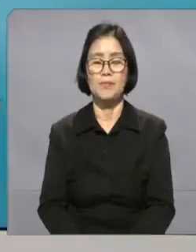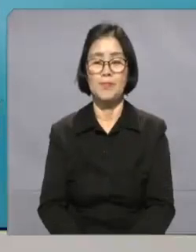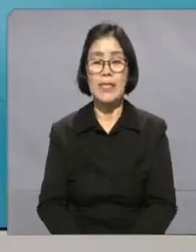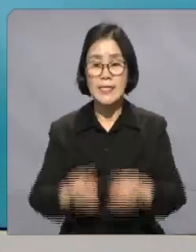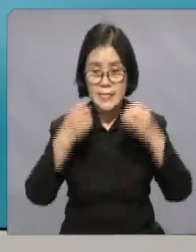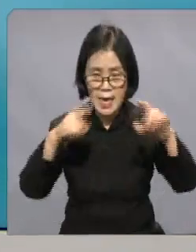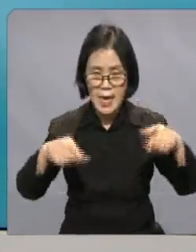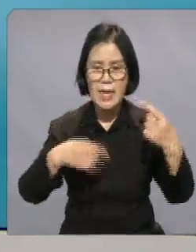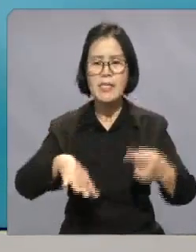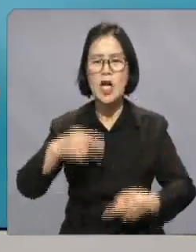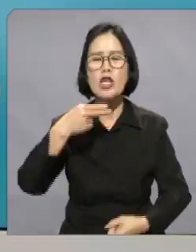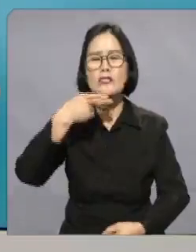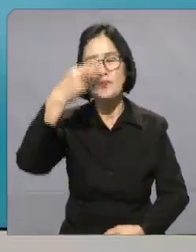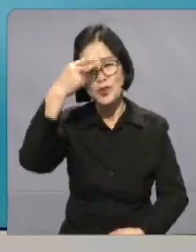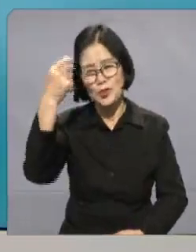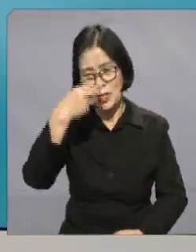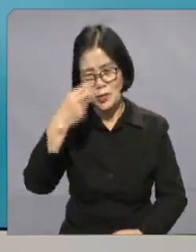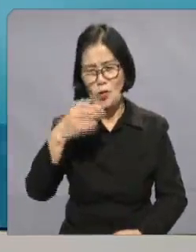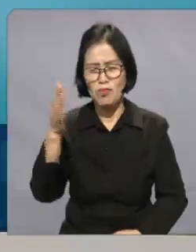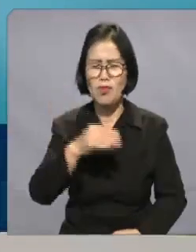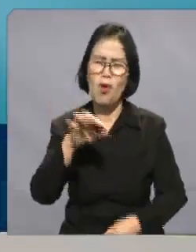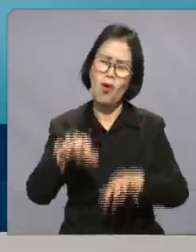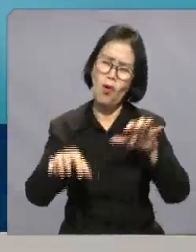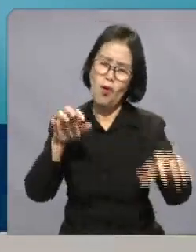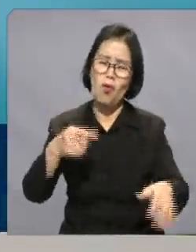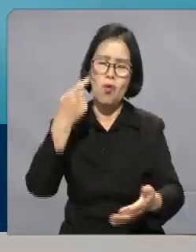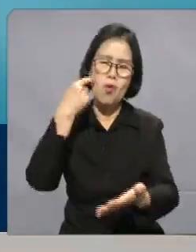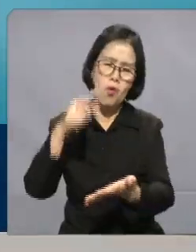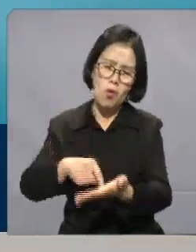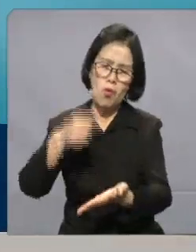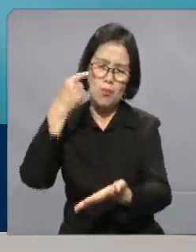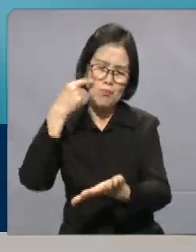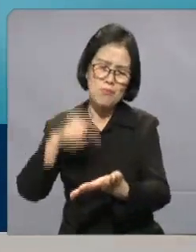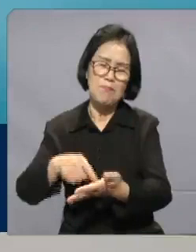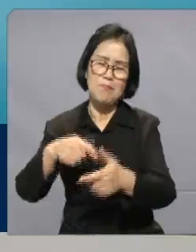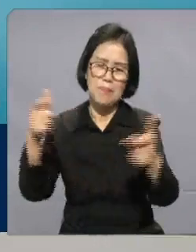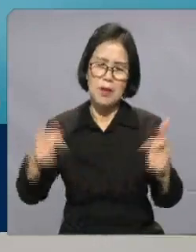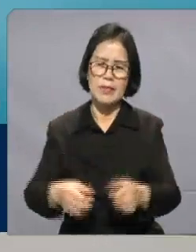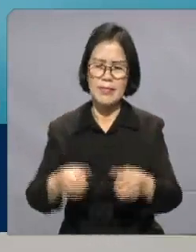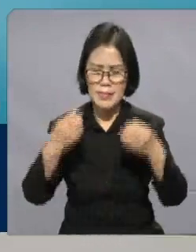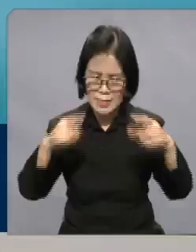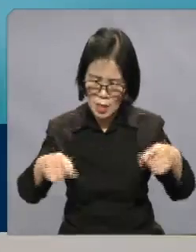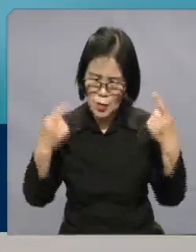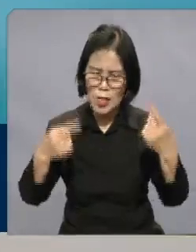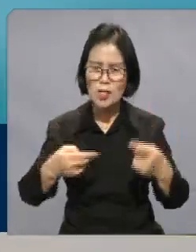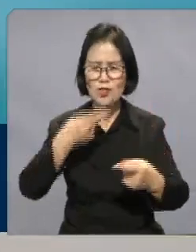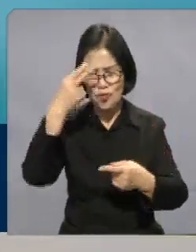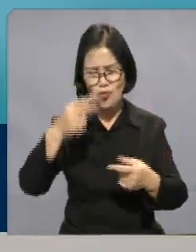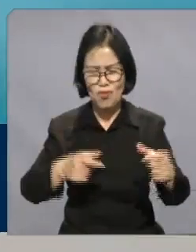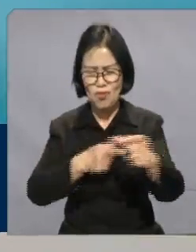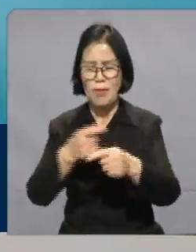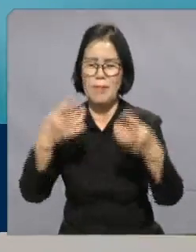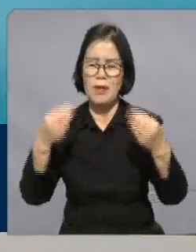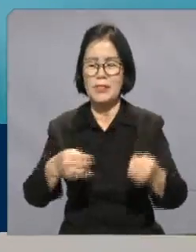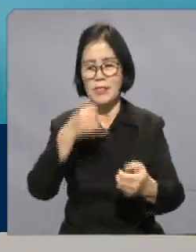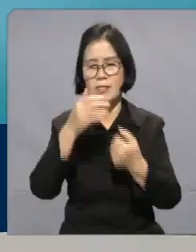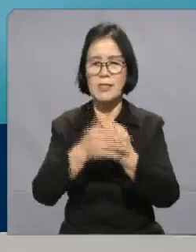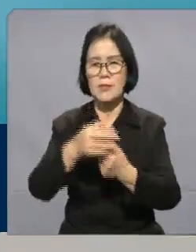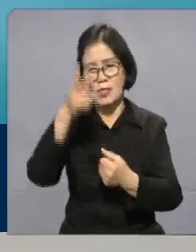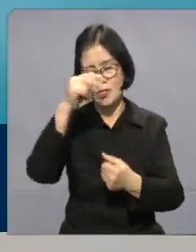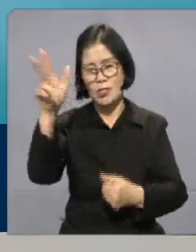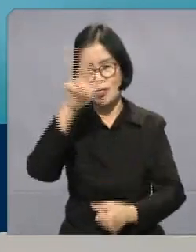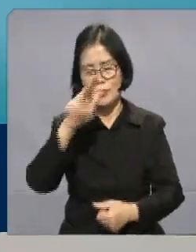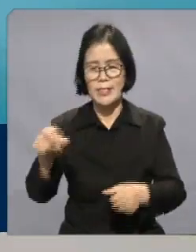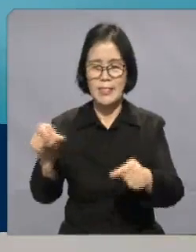새해 첫 음주 단속부터 이곳저곳에서 적발 사례가 나왔습니다. 신년회 등 술자리가 잦은 만큼 경찰은